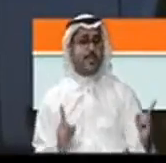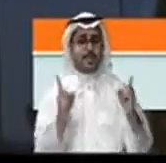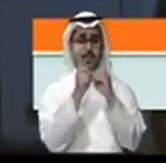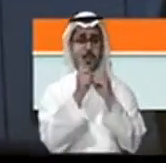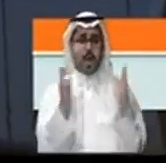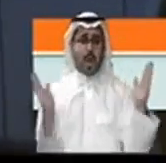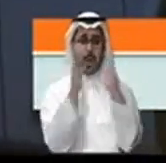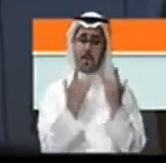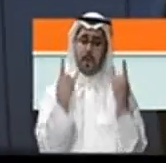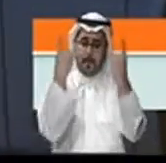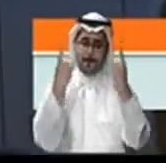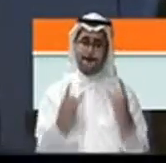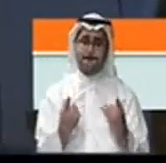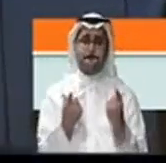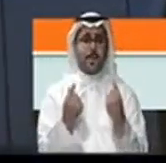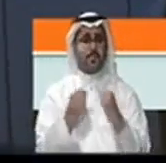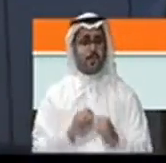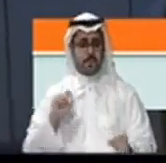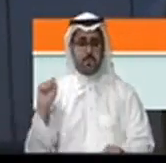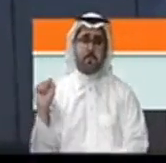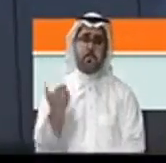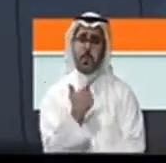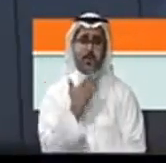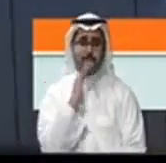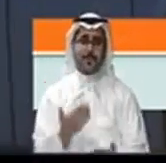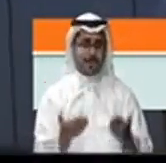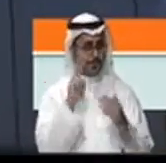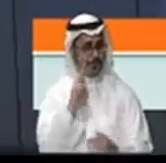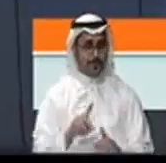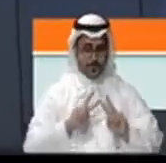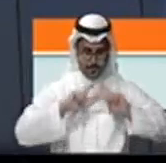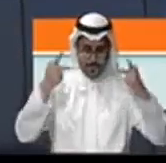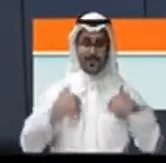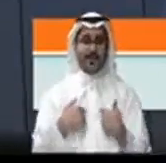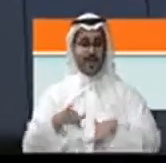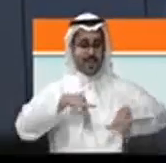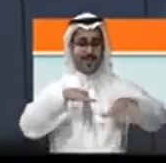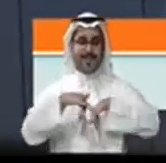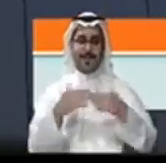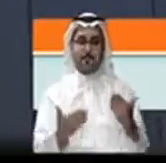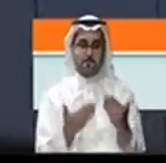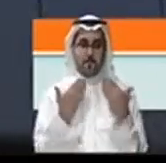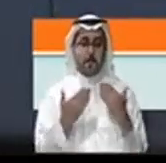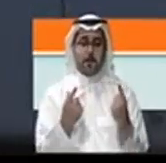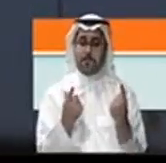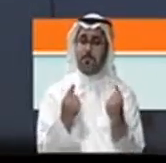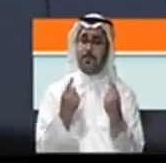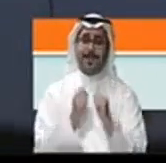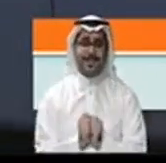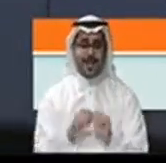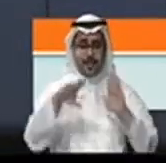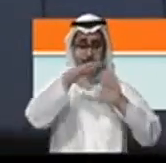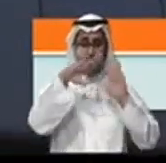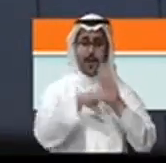انه الاجراءات تكون سريعة، وبمثل هذه الاجراء طريق مكة بالفعل سيكون